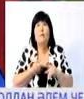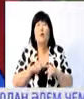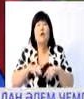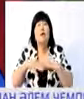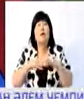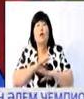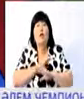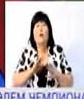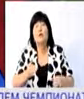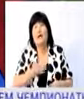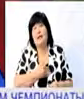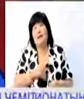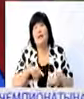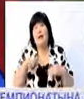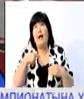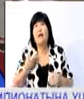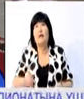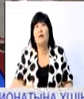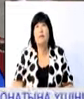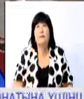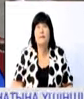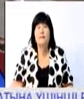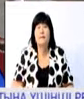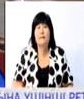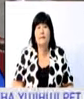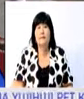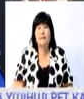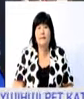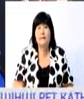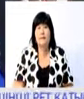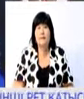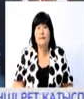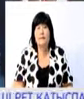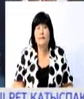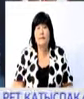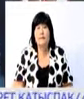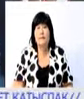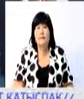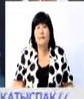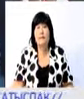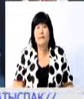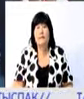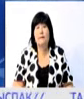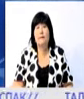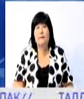зобалаң болмасын деген тілектер айтылды. Тажмұрат Әлжанов, Алпамыс Әшірбек, Досхан Сәтбай, Қызылорда телеарнасы, Шиелі ауданынан.